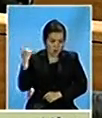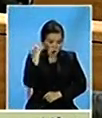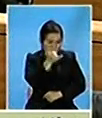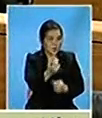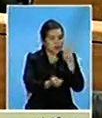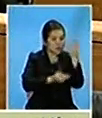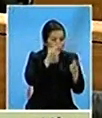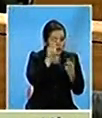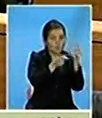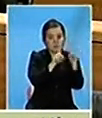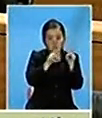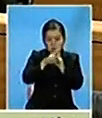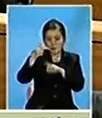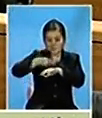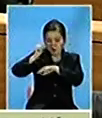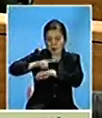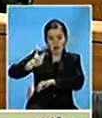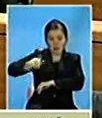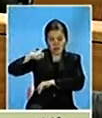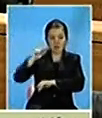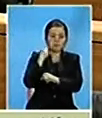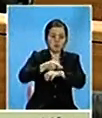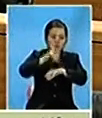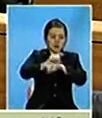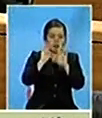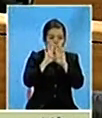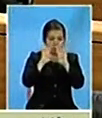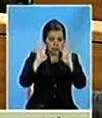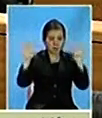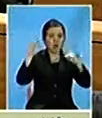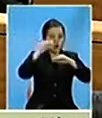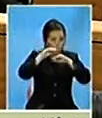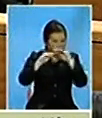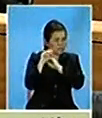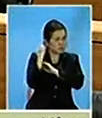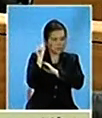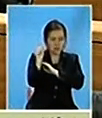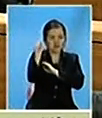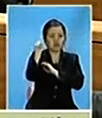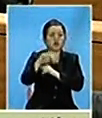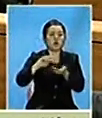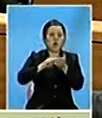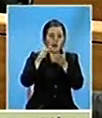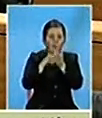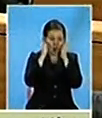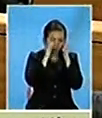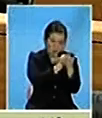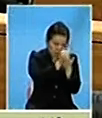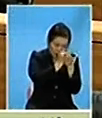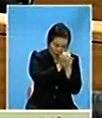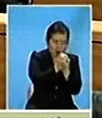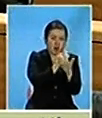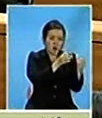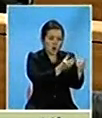คยมีอดีตประธานศาลฎีกาท่านก็เคยไปทำพิธีเปิดโครงการที่ดีอย่างนี้ที่ให้โอกาสผู้ต้องหาหรือจำเลยแสวงหาท